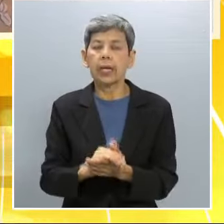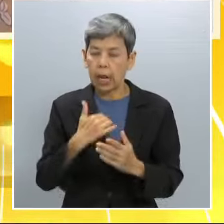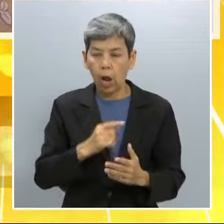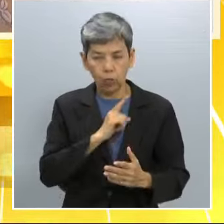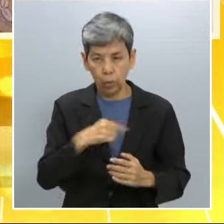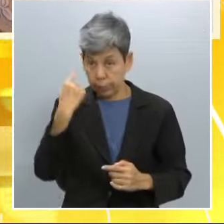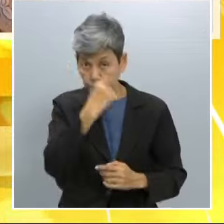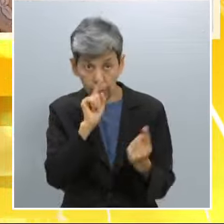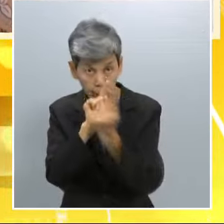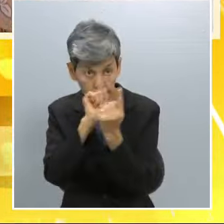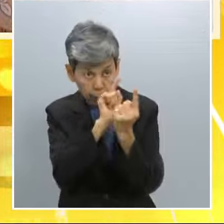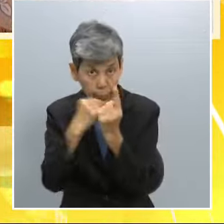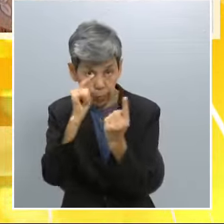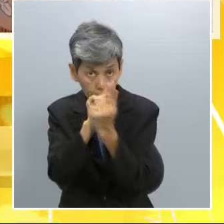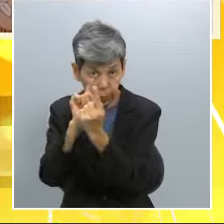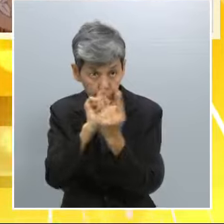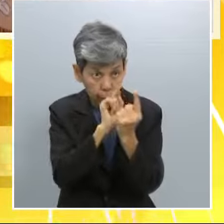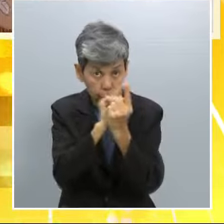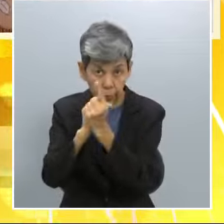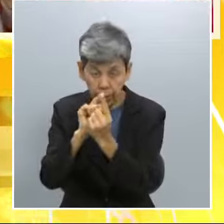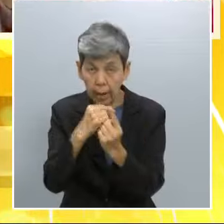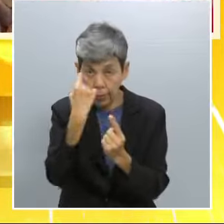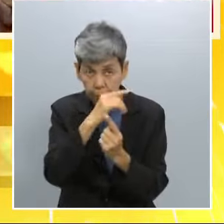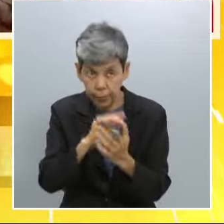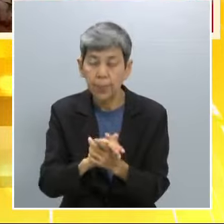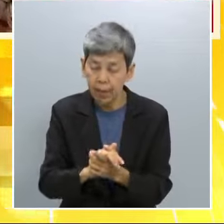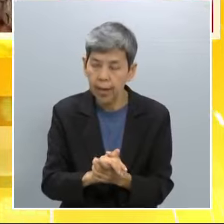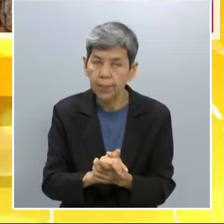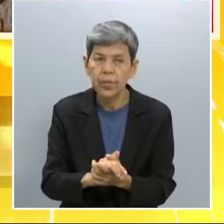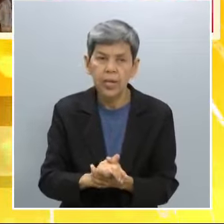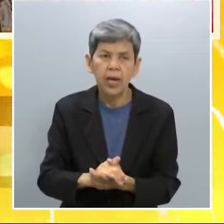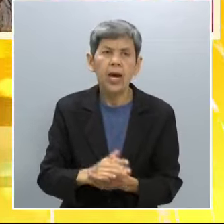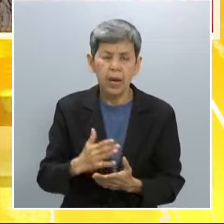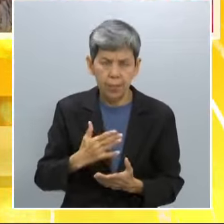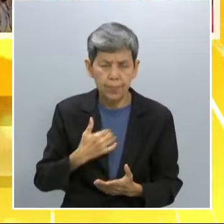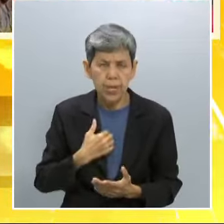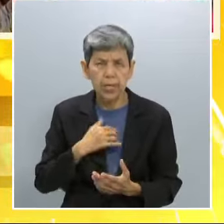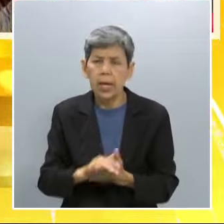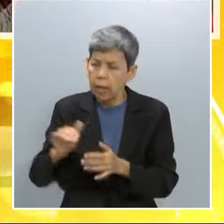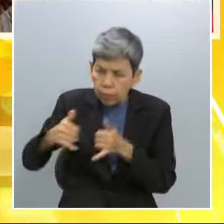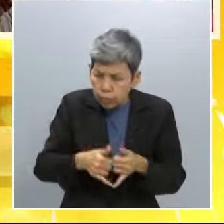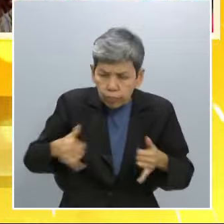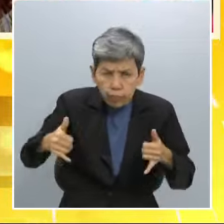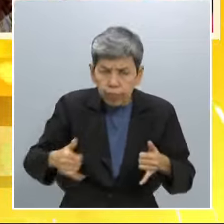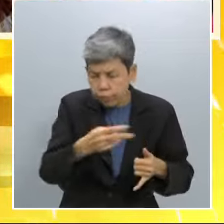ไว้นะครับจำหน้าไว้เดี๋ยวพอดีเอาผมเอาสองคนมานี่กระทืบเ